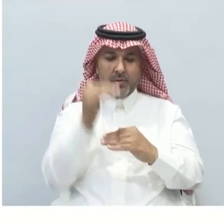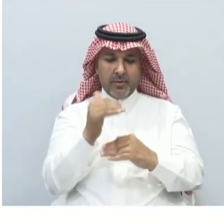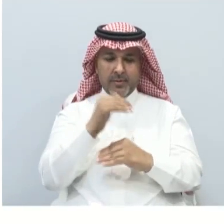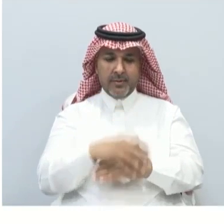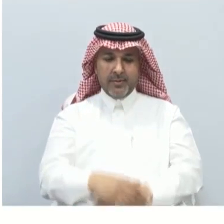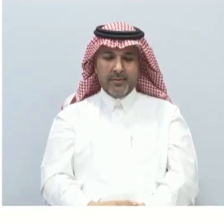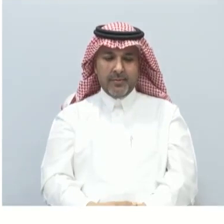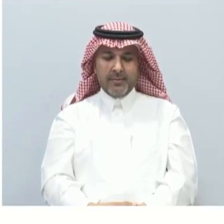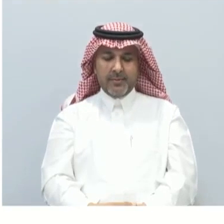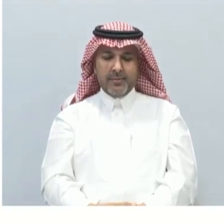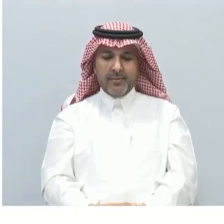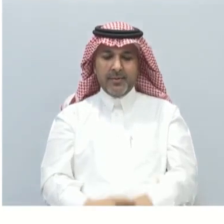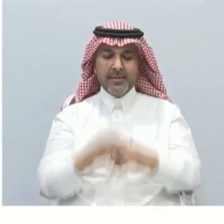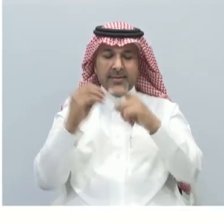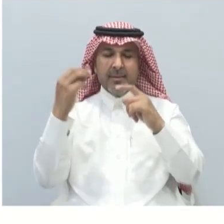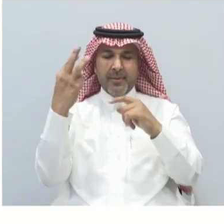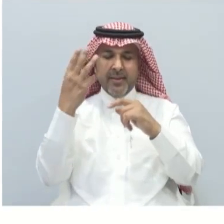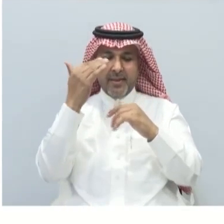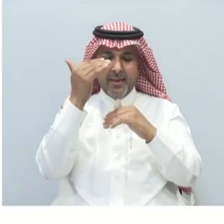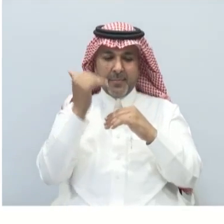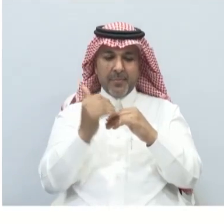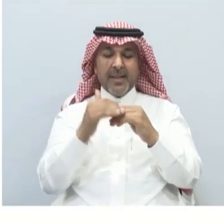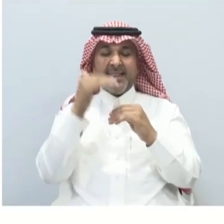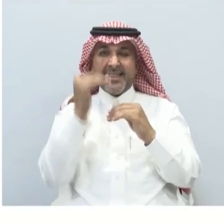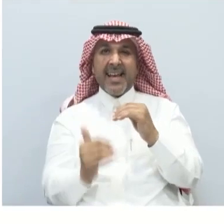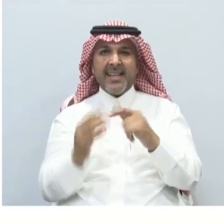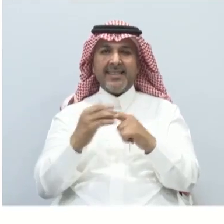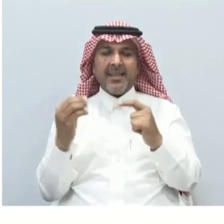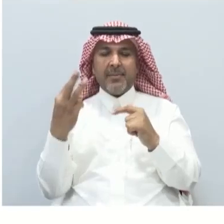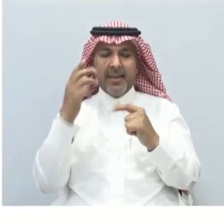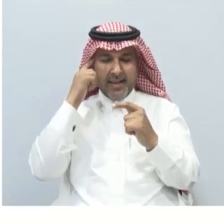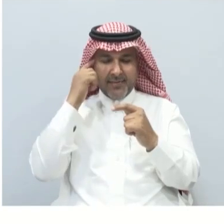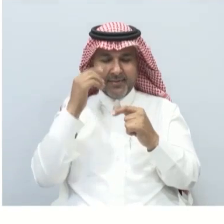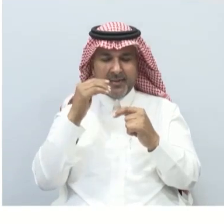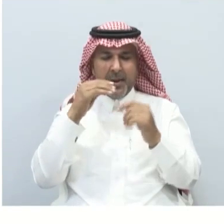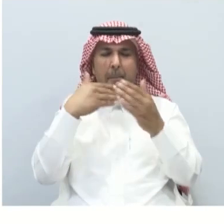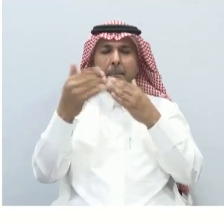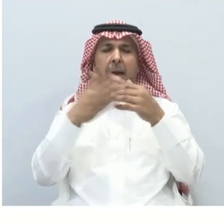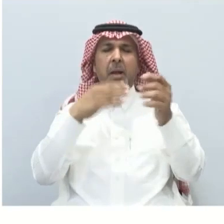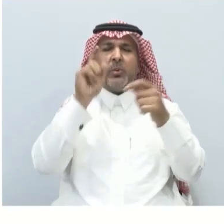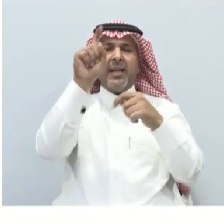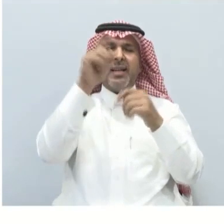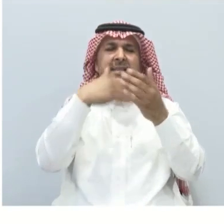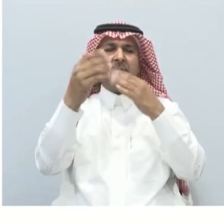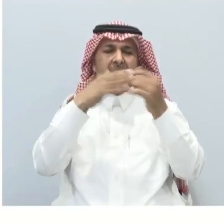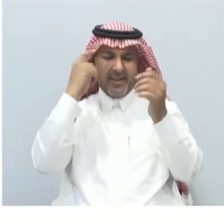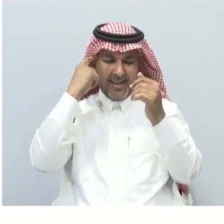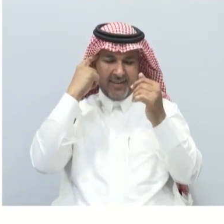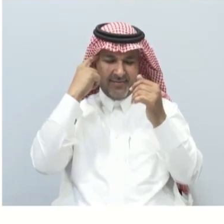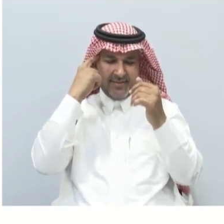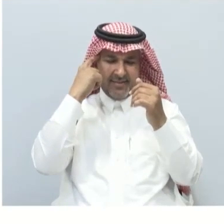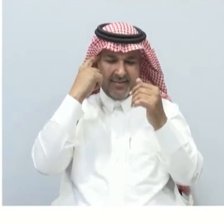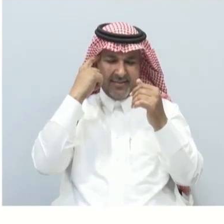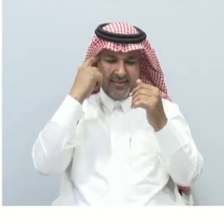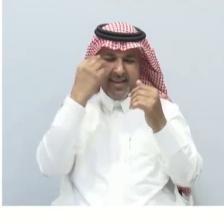اكس ولكن السالب ثلاثه وين تجي تجي برا خارج يعني خارج اللي هو عدد واسسه فبالتالي